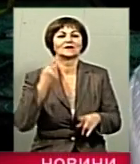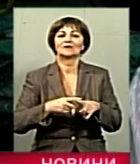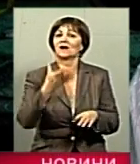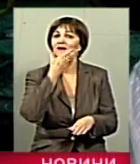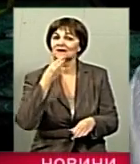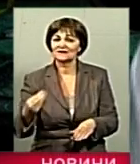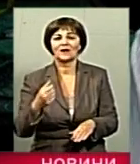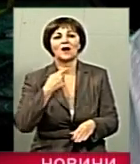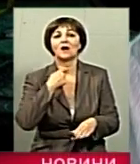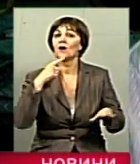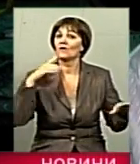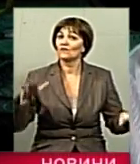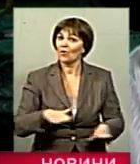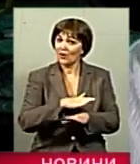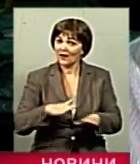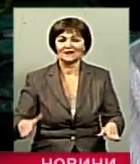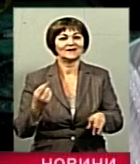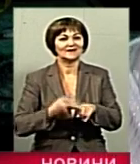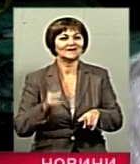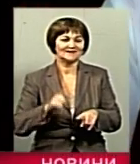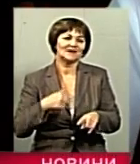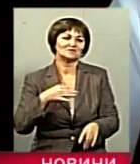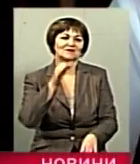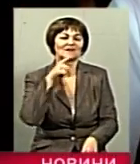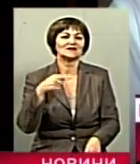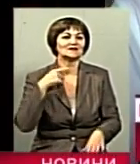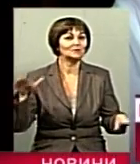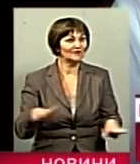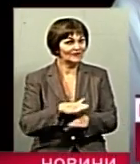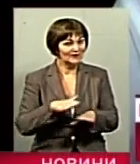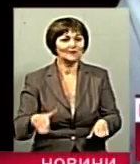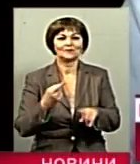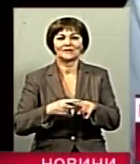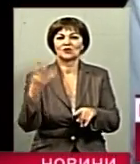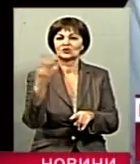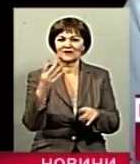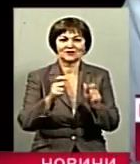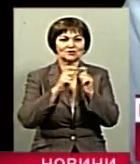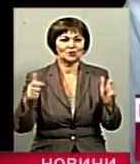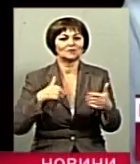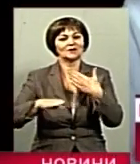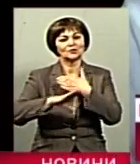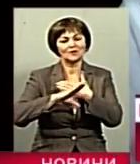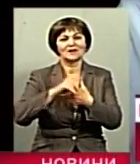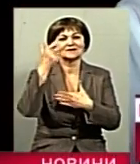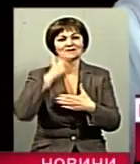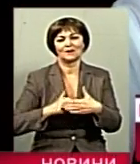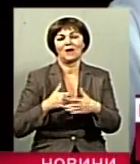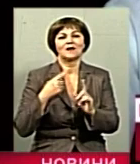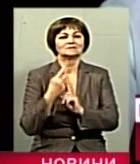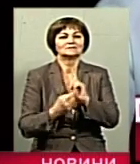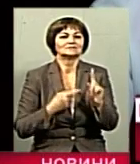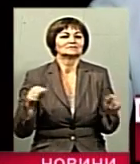а вокал я, просто співаю. Четверта музична школа мені дуже допомогла, вона сформулювала мою